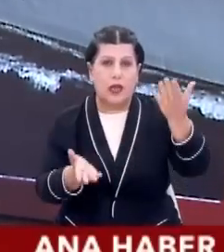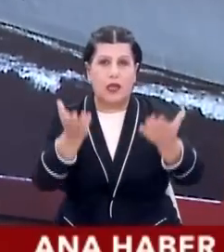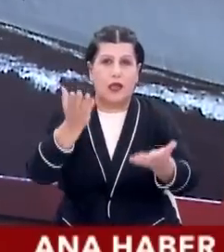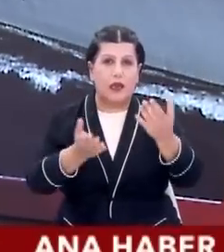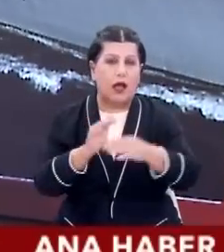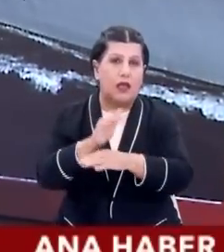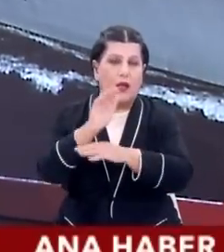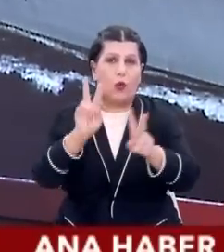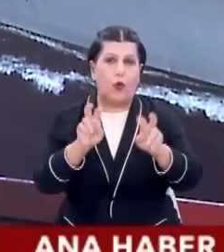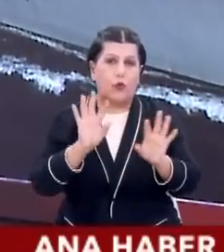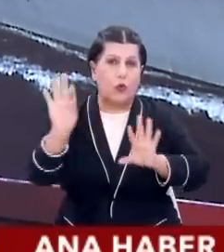Hayati Konulara bir Dokunmak istedim